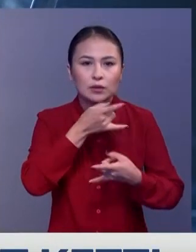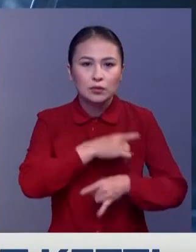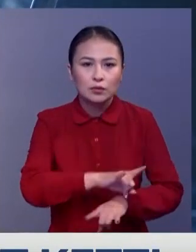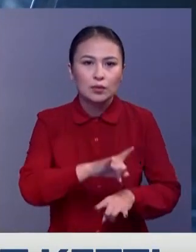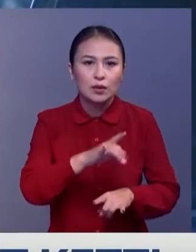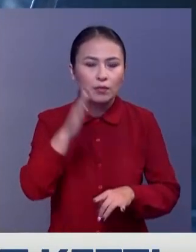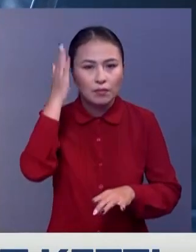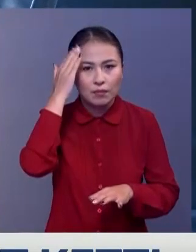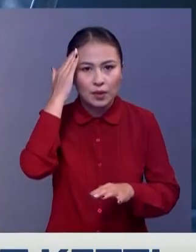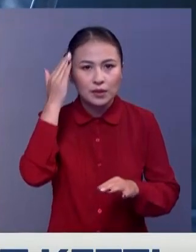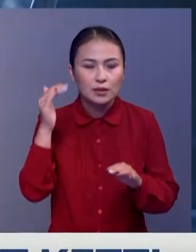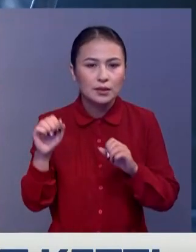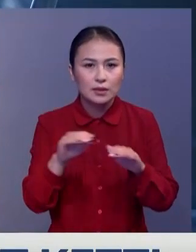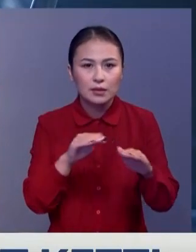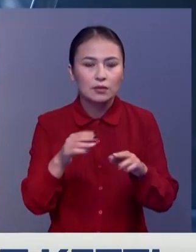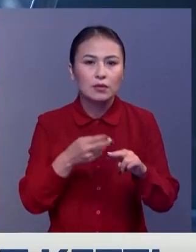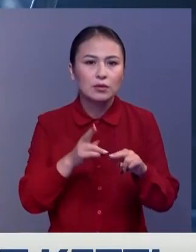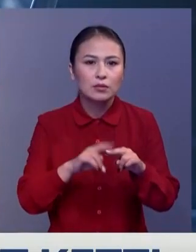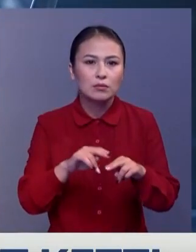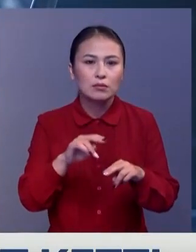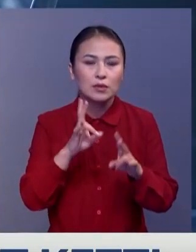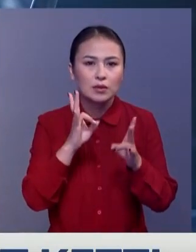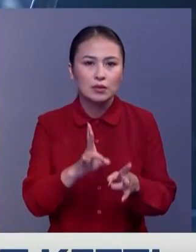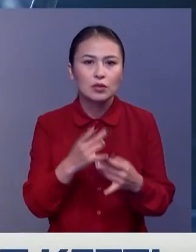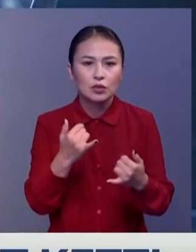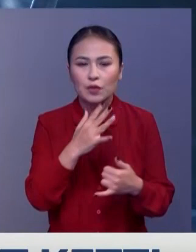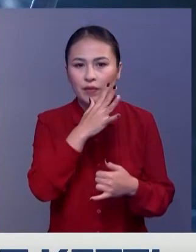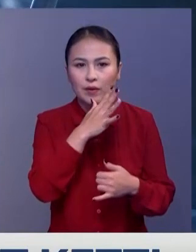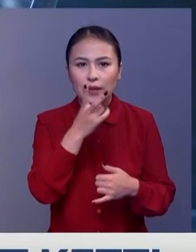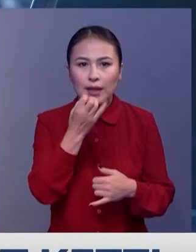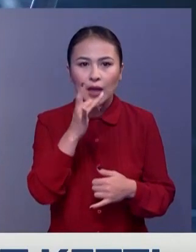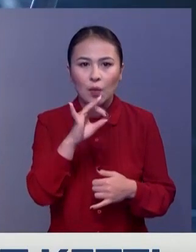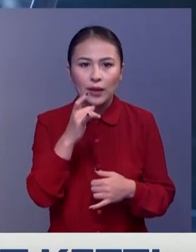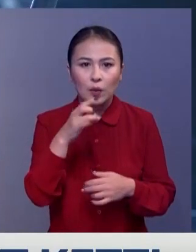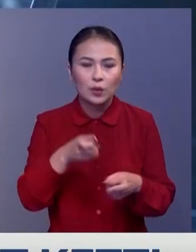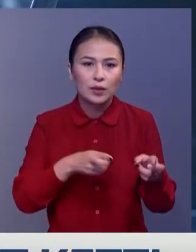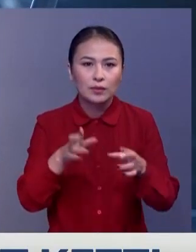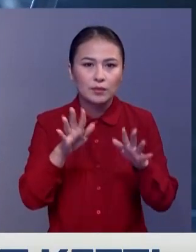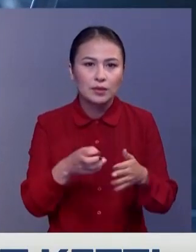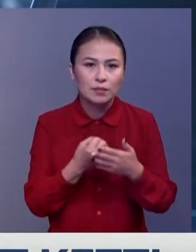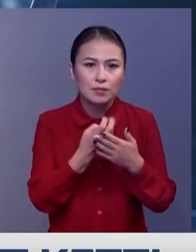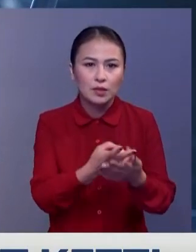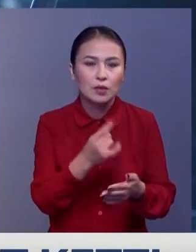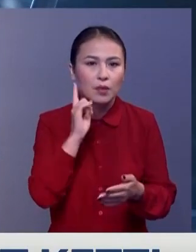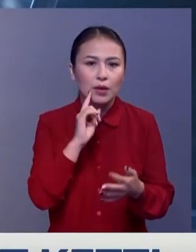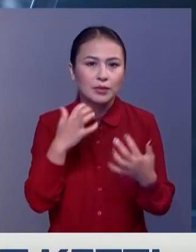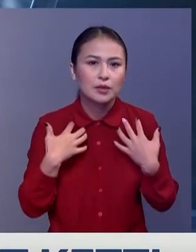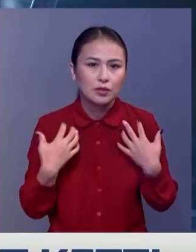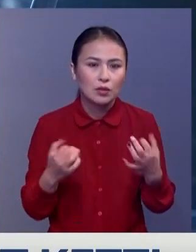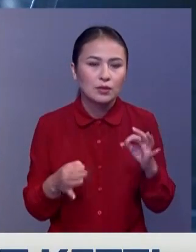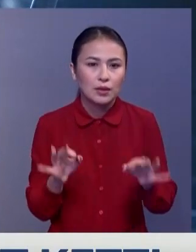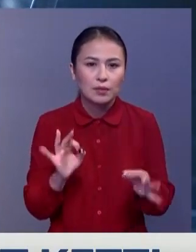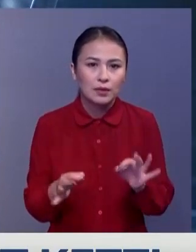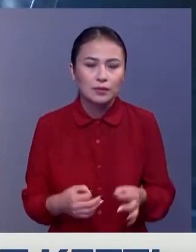бастың жабық жарақатымен ауруханаға түсті. Дәл қазір нейрохирургия бөліміне орналасқан. Денсаулық жағдайы орташа